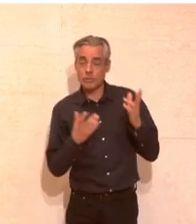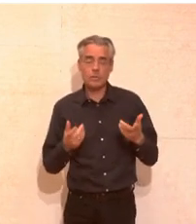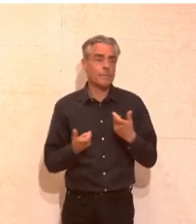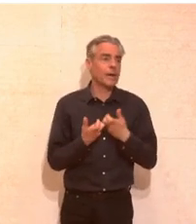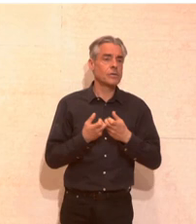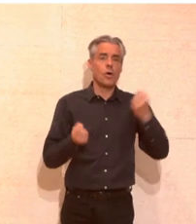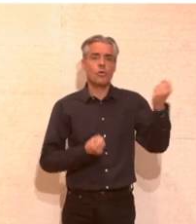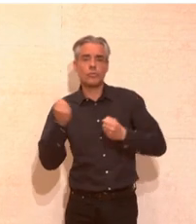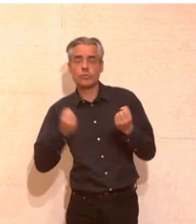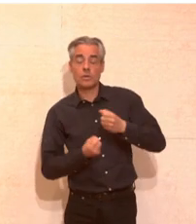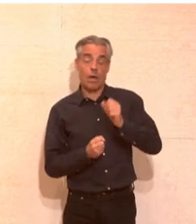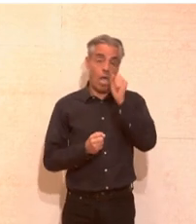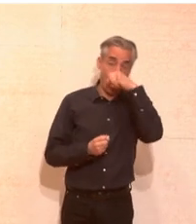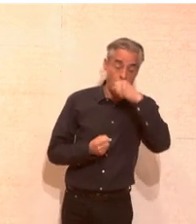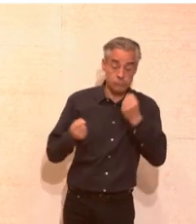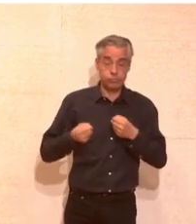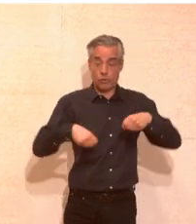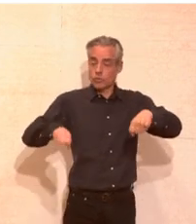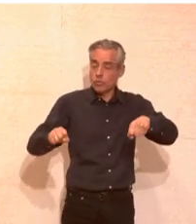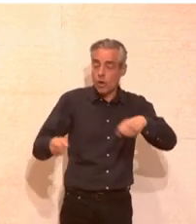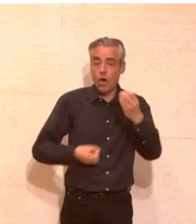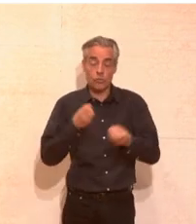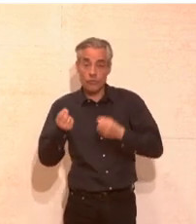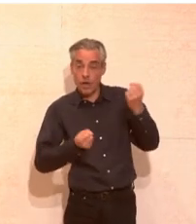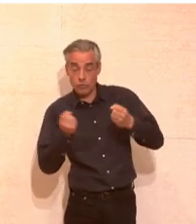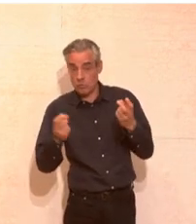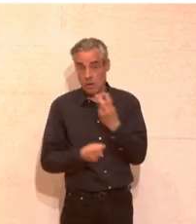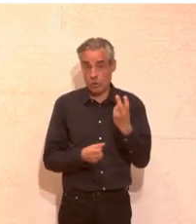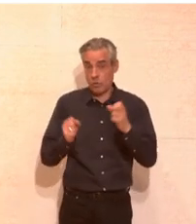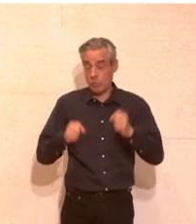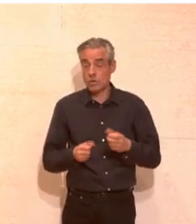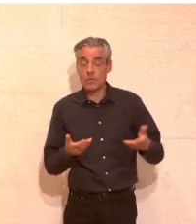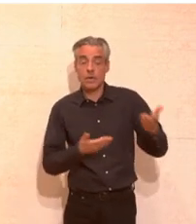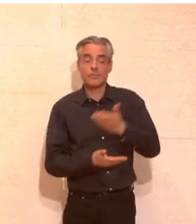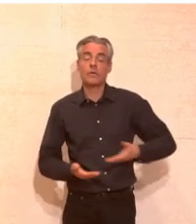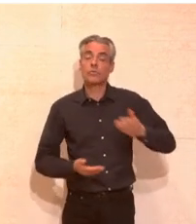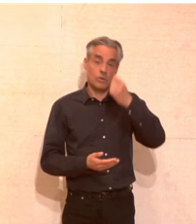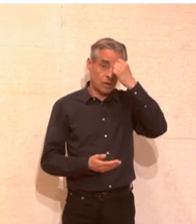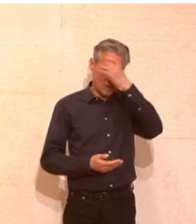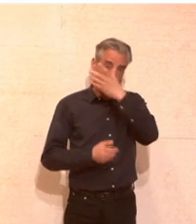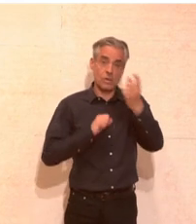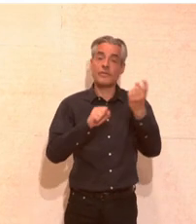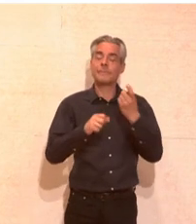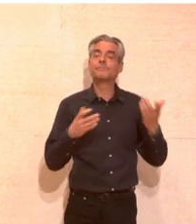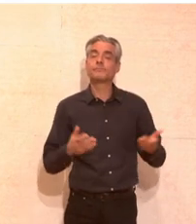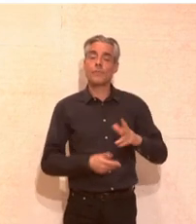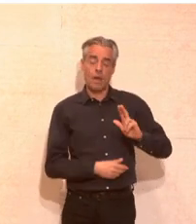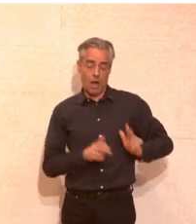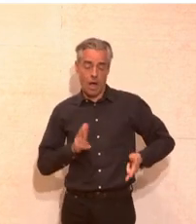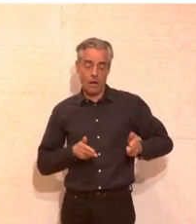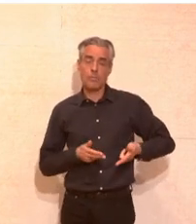avec conduite en état d'ivresse, bon, c'est un scooter, ou ça peut être une voiture, parce que c'est une étude aux USA, port